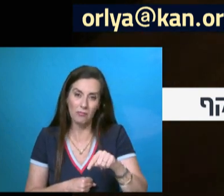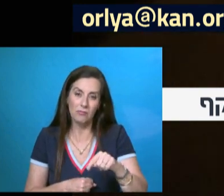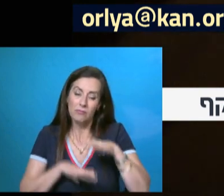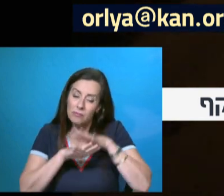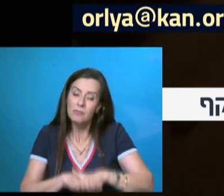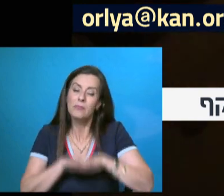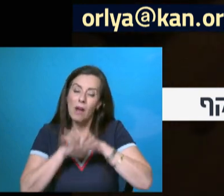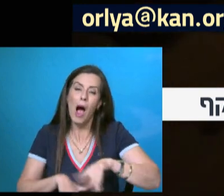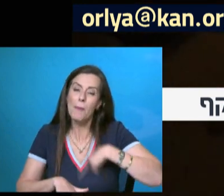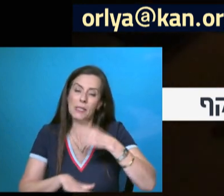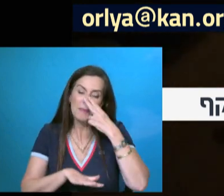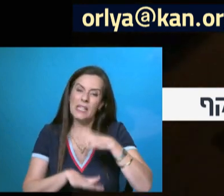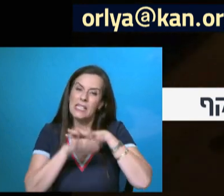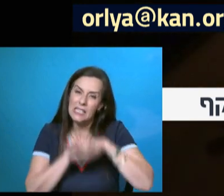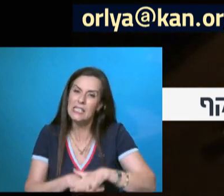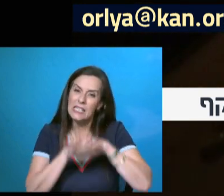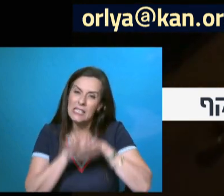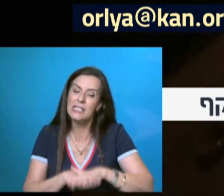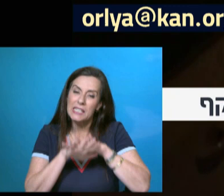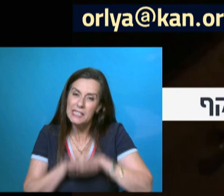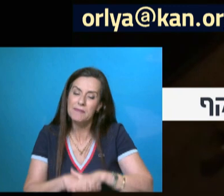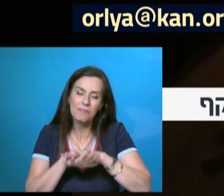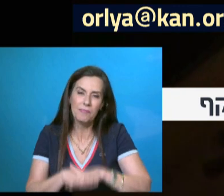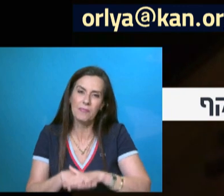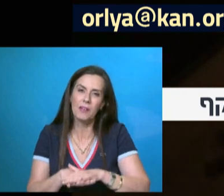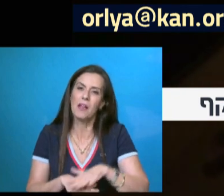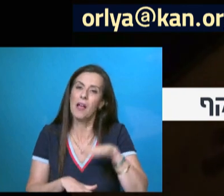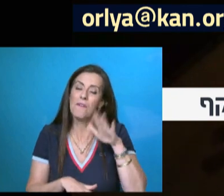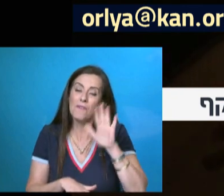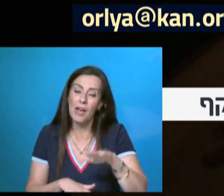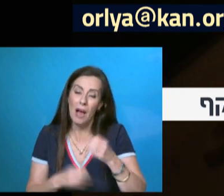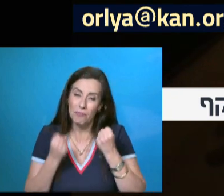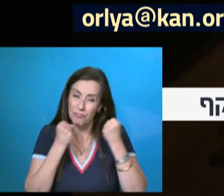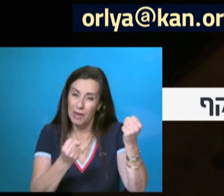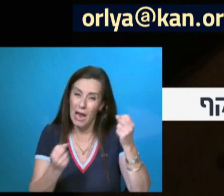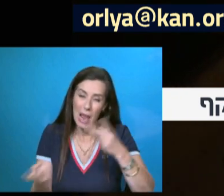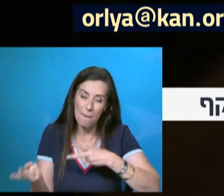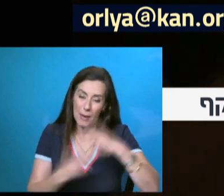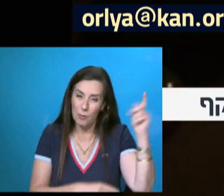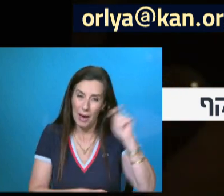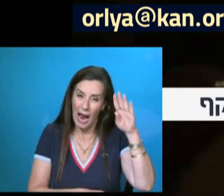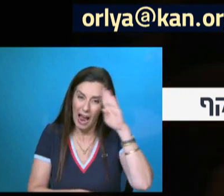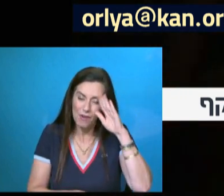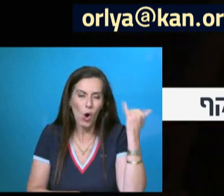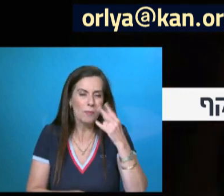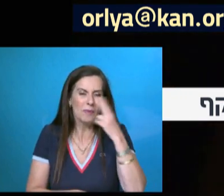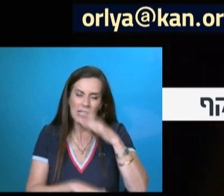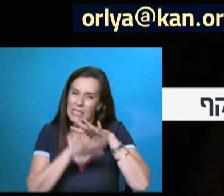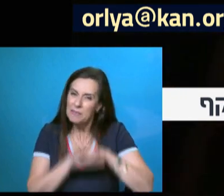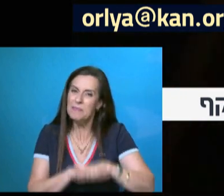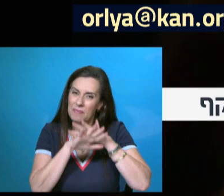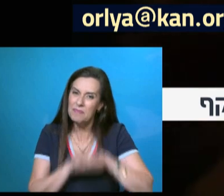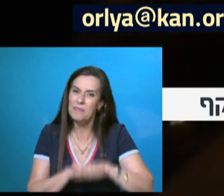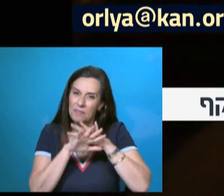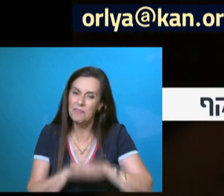ארוכות פעולות החייאה בצעיר, וגם במהלך הנסיעה לבית החולים רמב״ם בחיפה, כל העת פעולות החייאה ממושכות